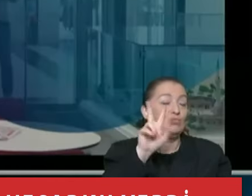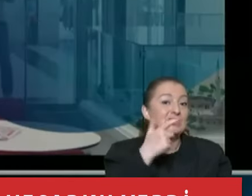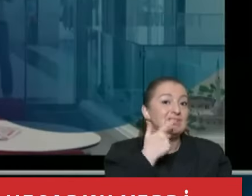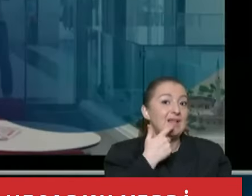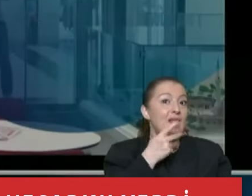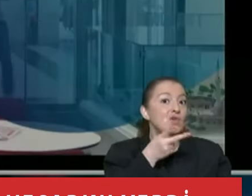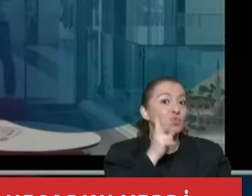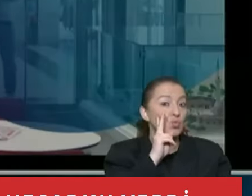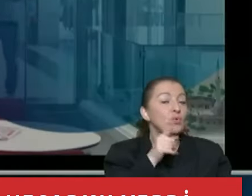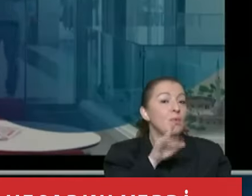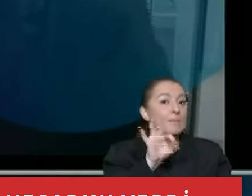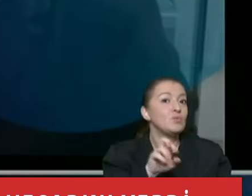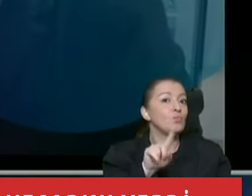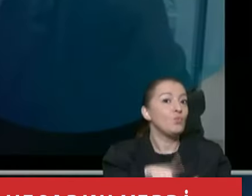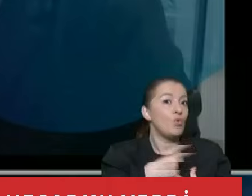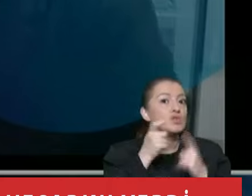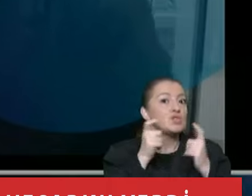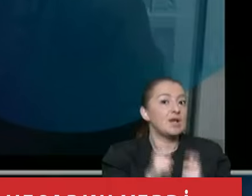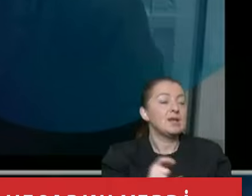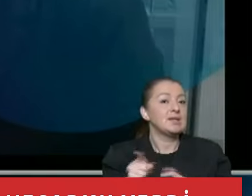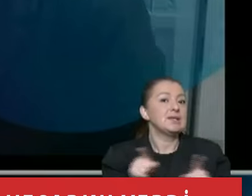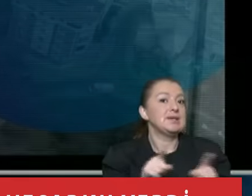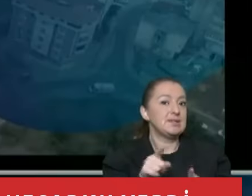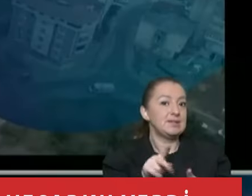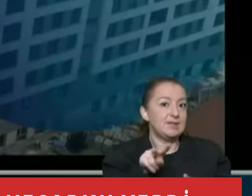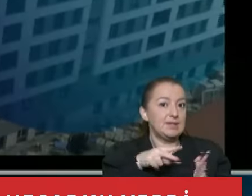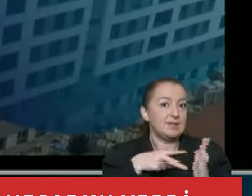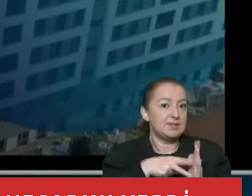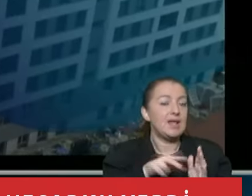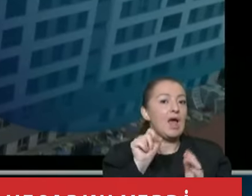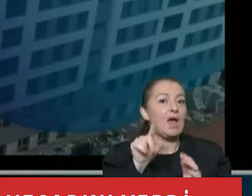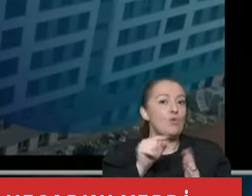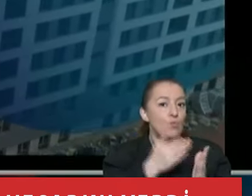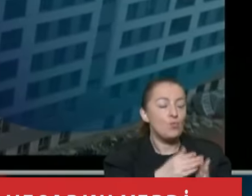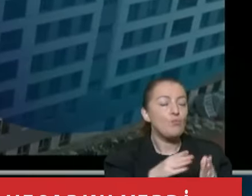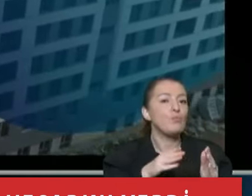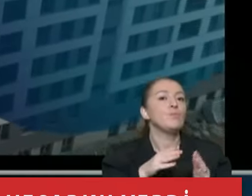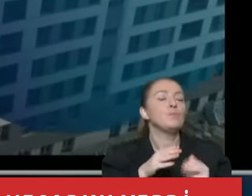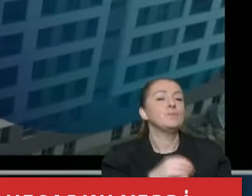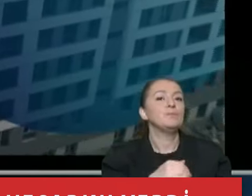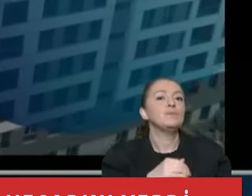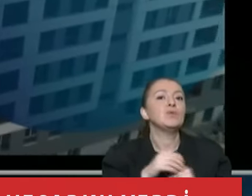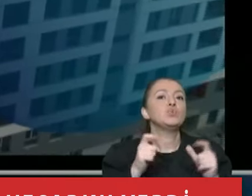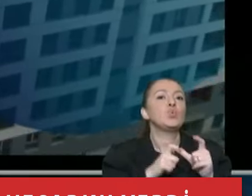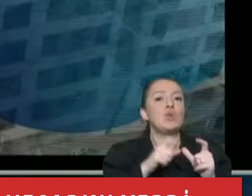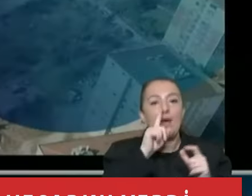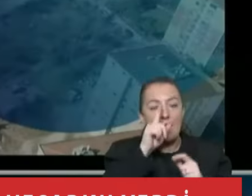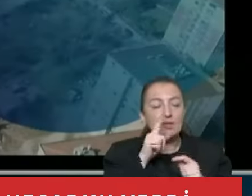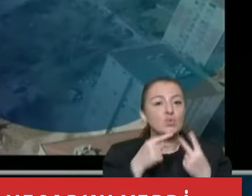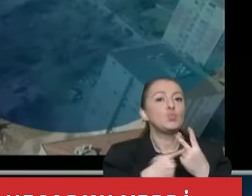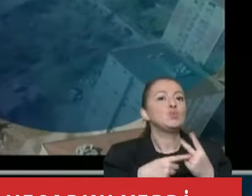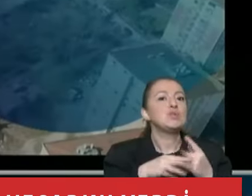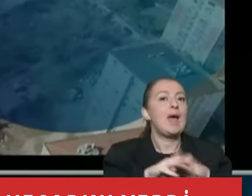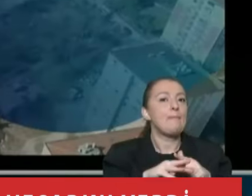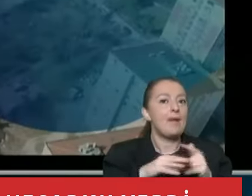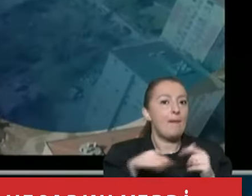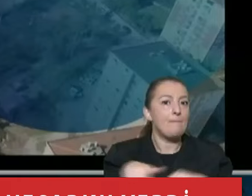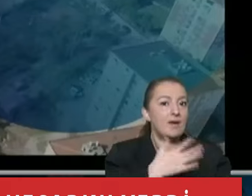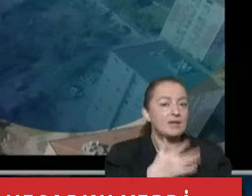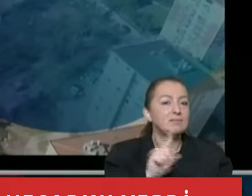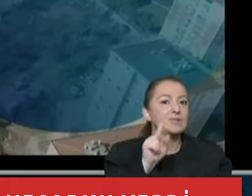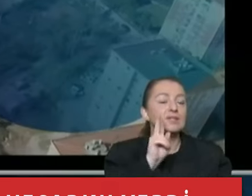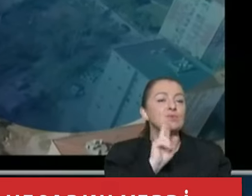sonu itibariyle Bu proje alanlarının ikisinde Eyüp Sultan Akşemsettin Mahallesi Sultangazi Yunus Emre Mahallesi